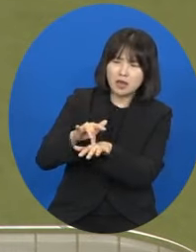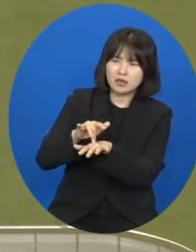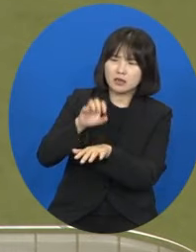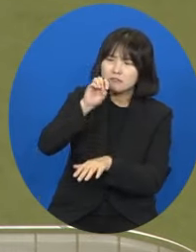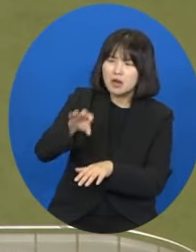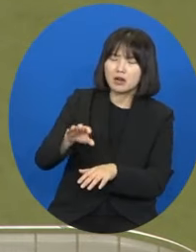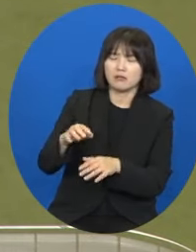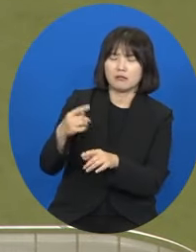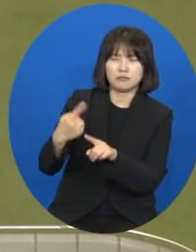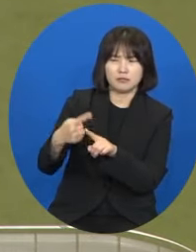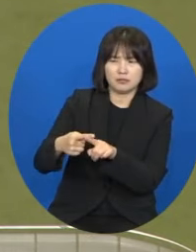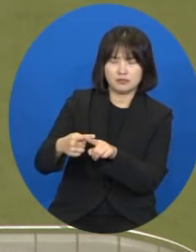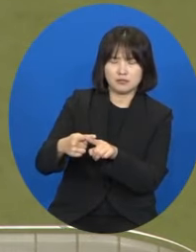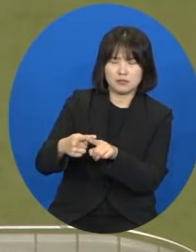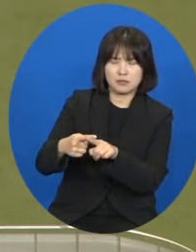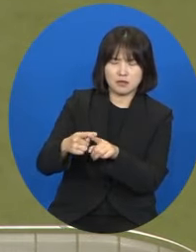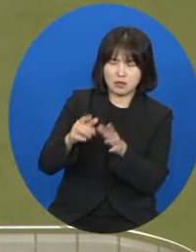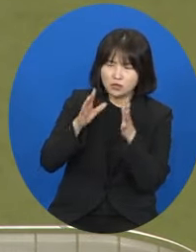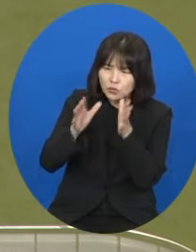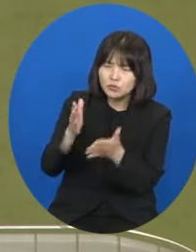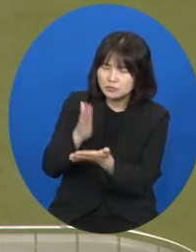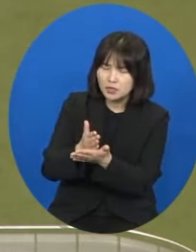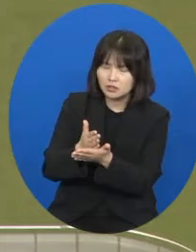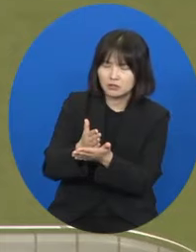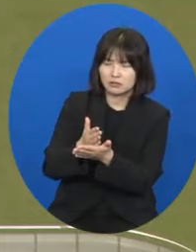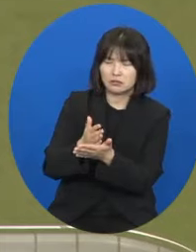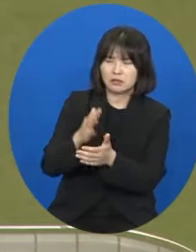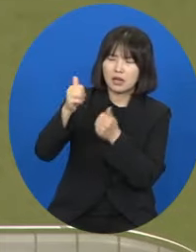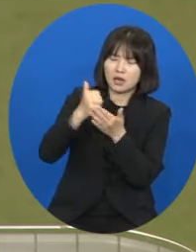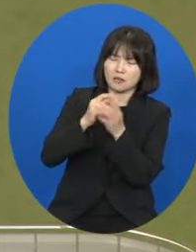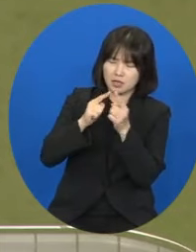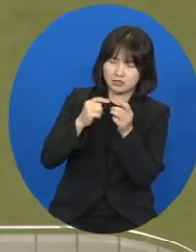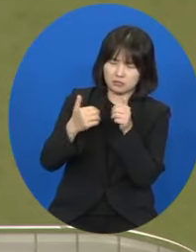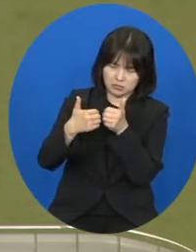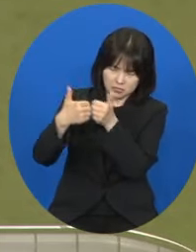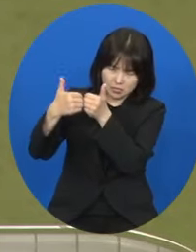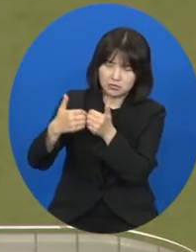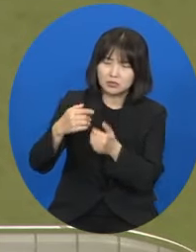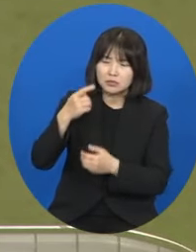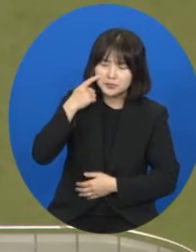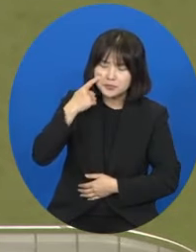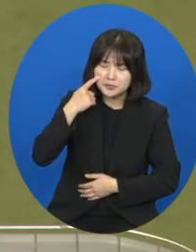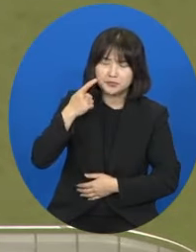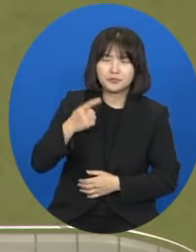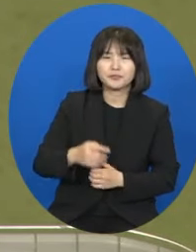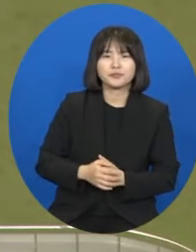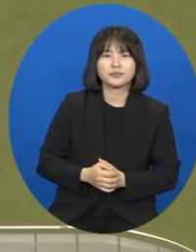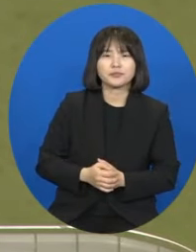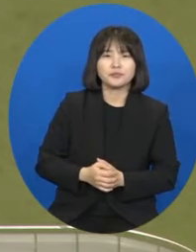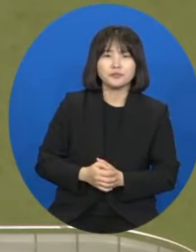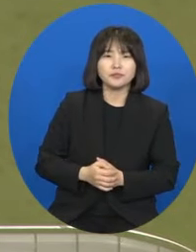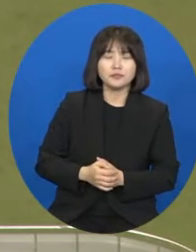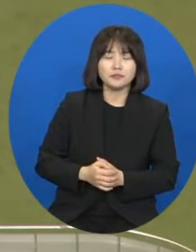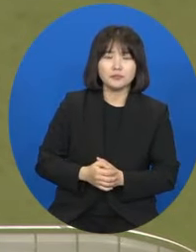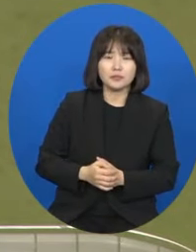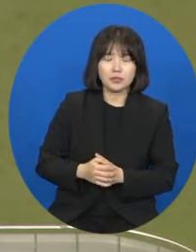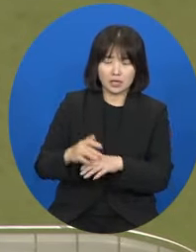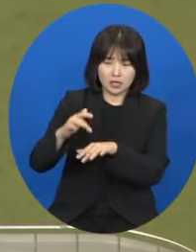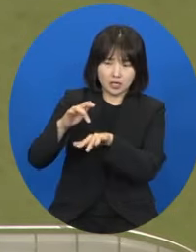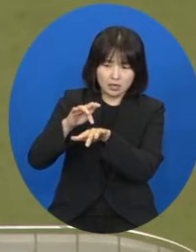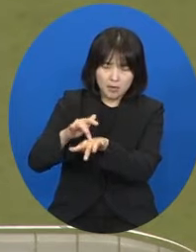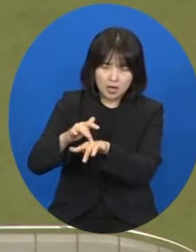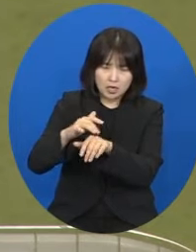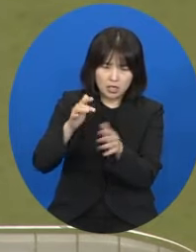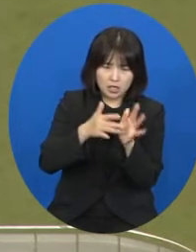여러분을 속이는 것입니다. 대적하십시오. 하나님의 말씀으로 대적하십시오. 마귀가 예수님께 찾아와서 계속 유혹했을 때 어떻게 대적합니까?